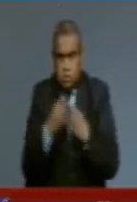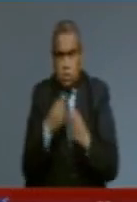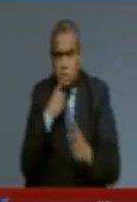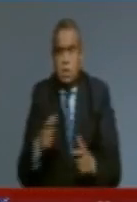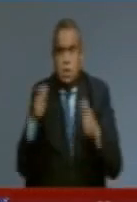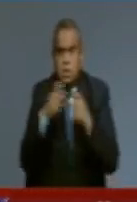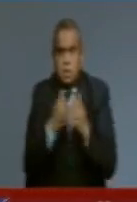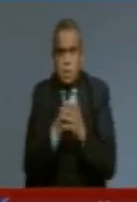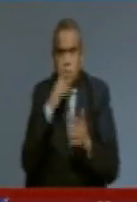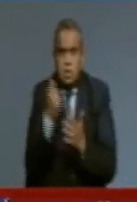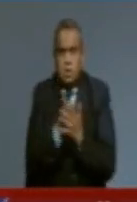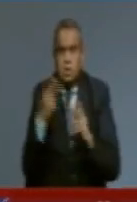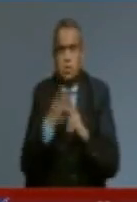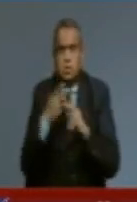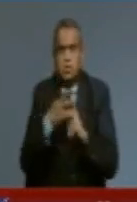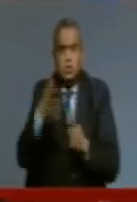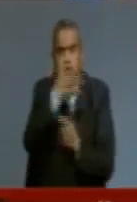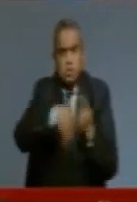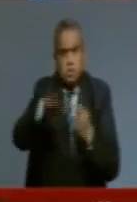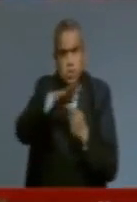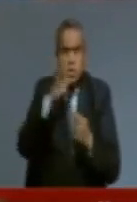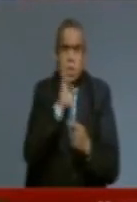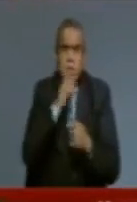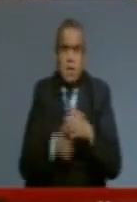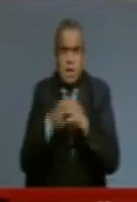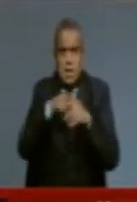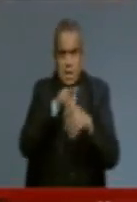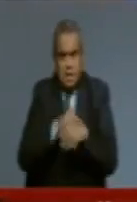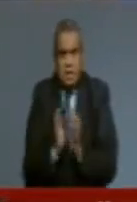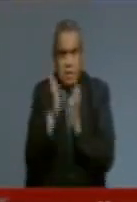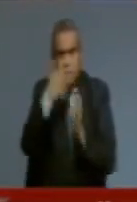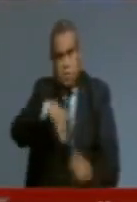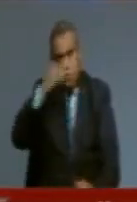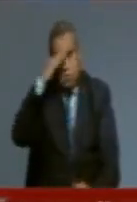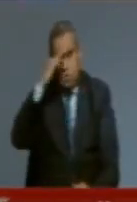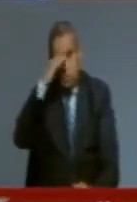معيشة شعوبنا في كافة مجالات الحياة الاجتماعية. شكرا لكم على انتباهكم.